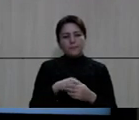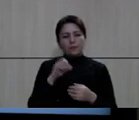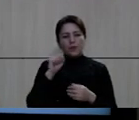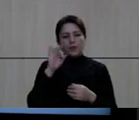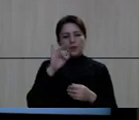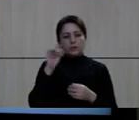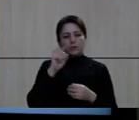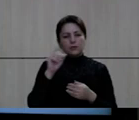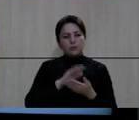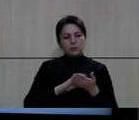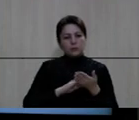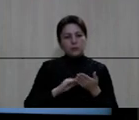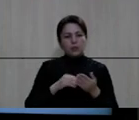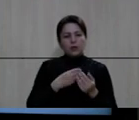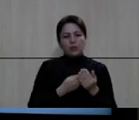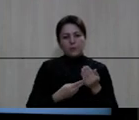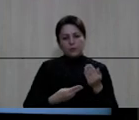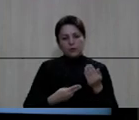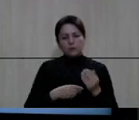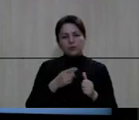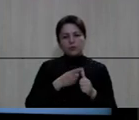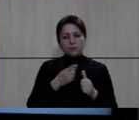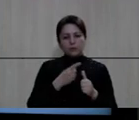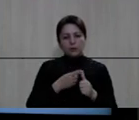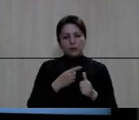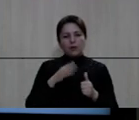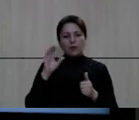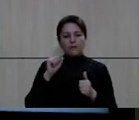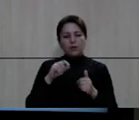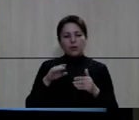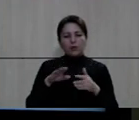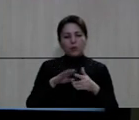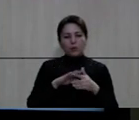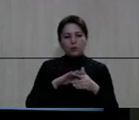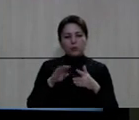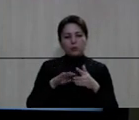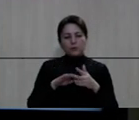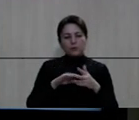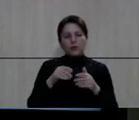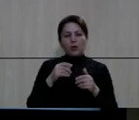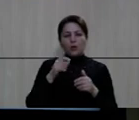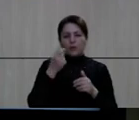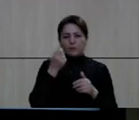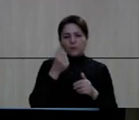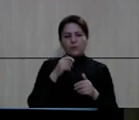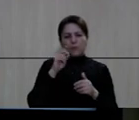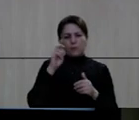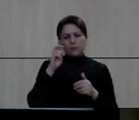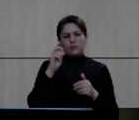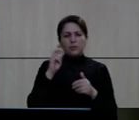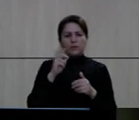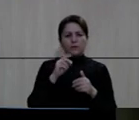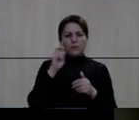Ariza yozuvchining imzosi, ismi va ota ismining bosh harflari